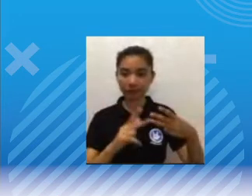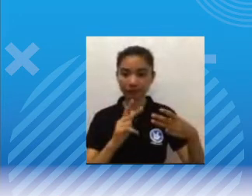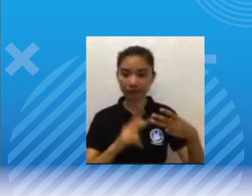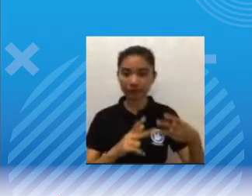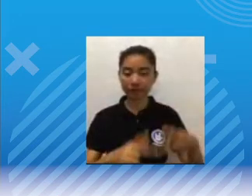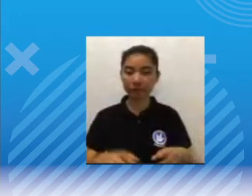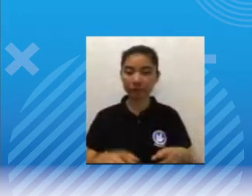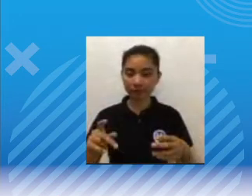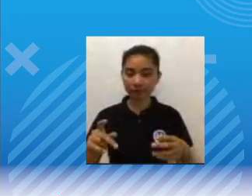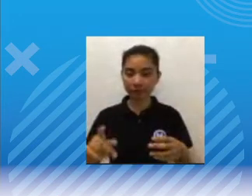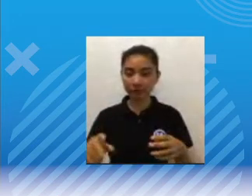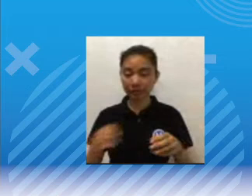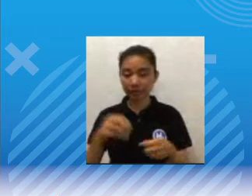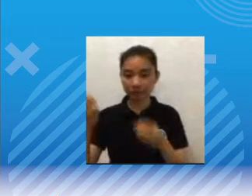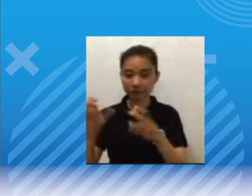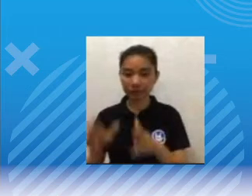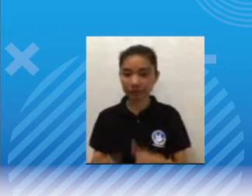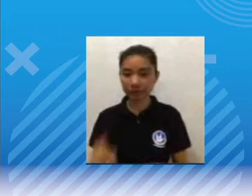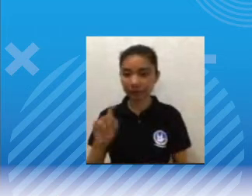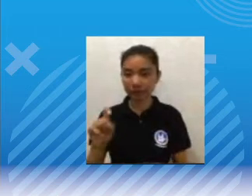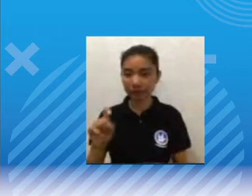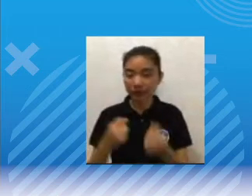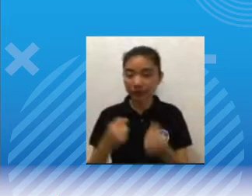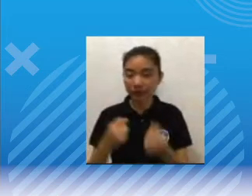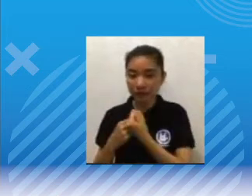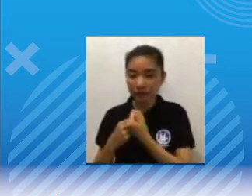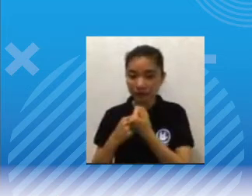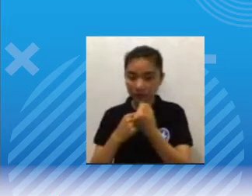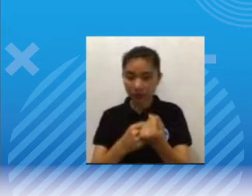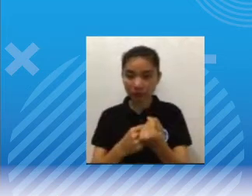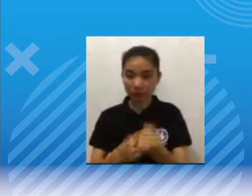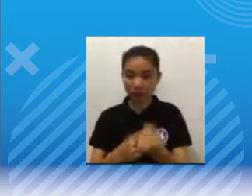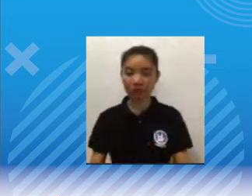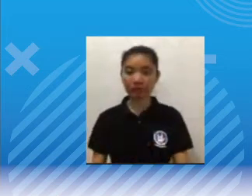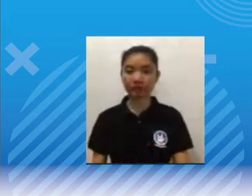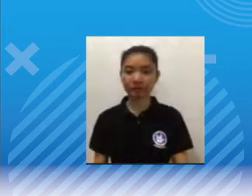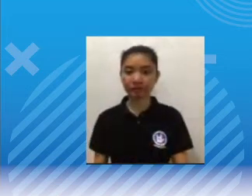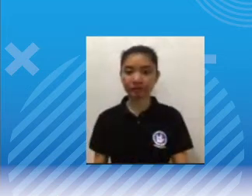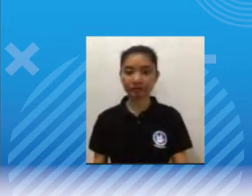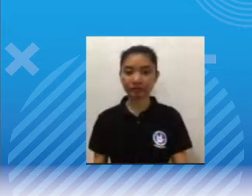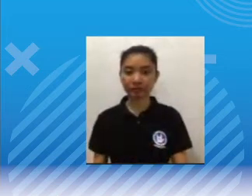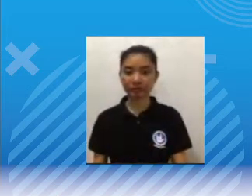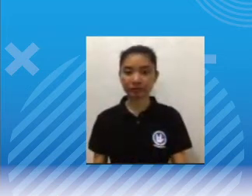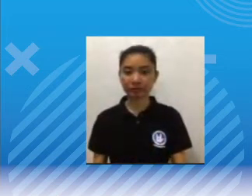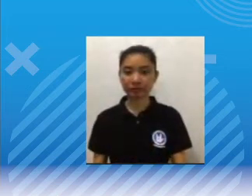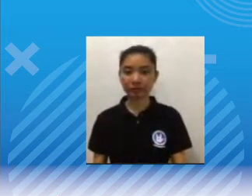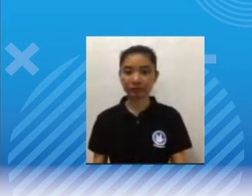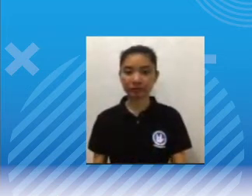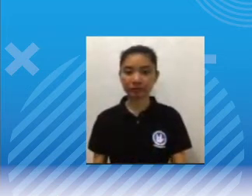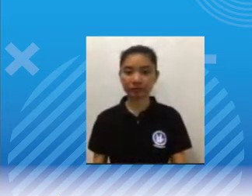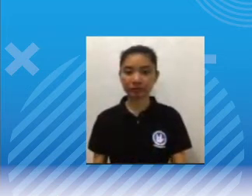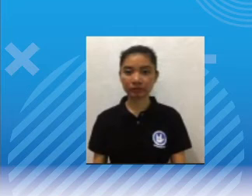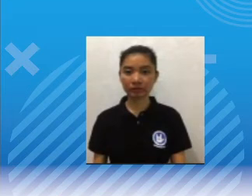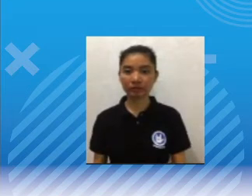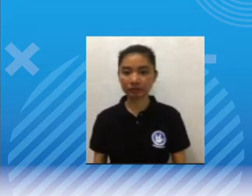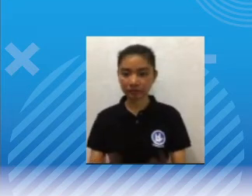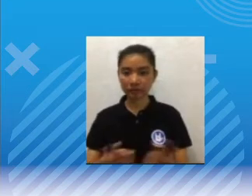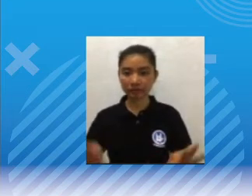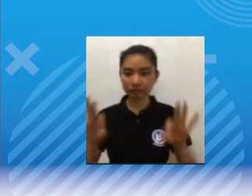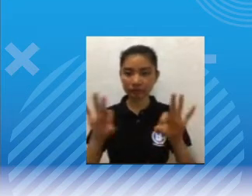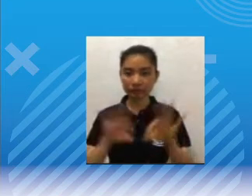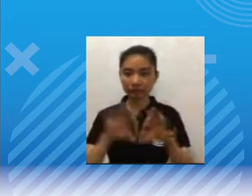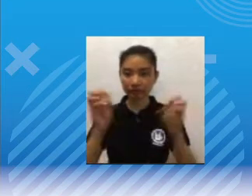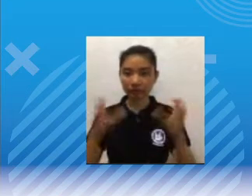able to support teachers. Ngayon, more than ever, no, kailangan ng mga teachers ang support ng mga school